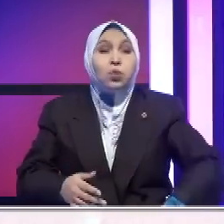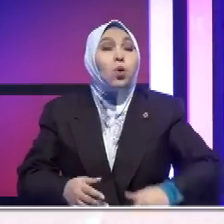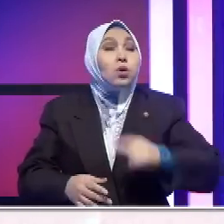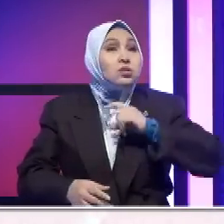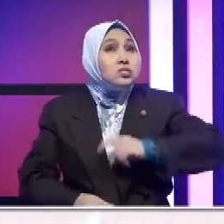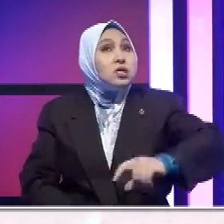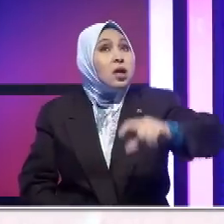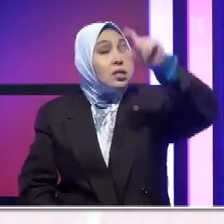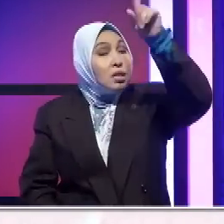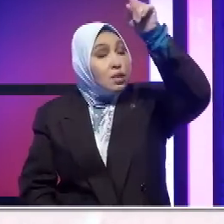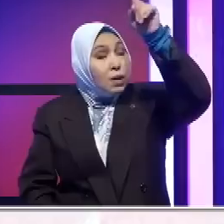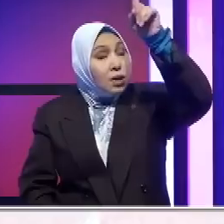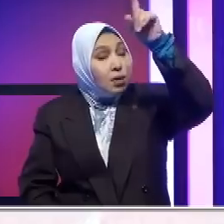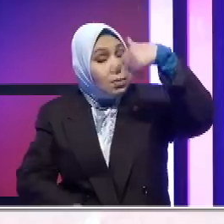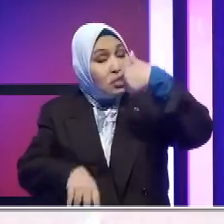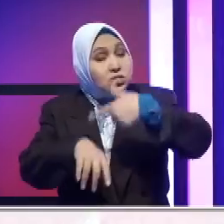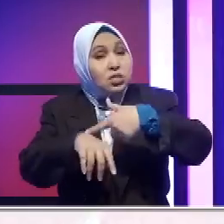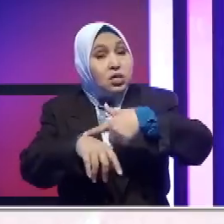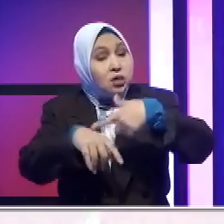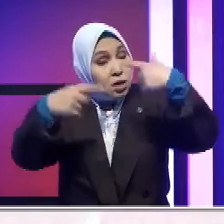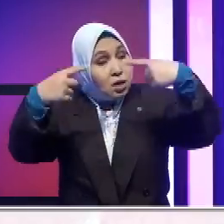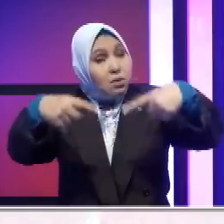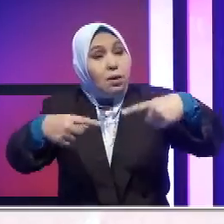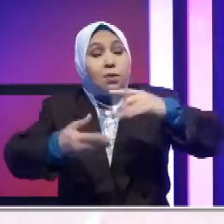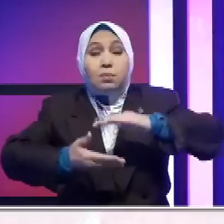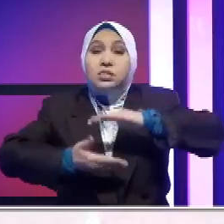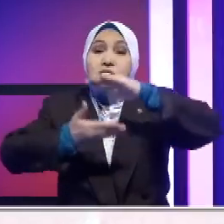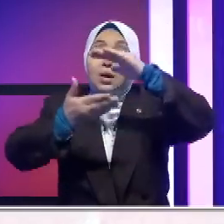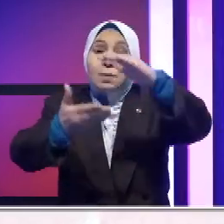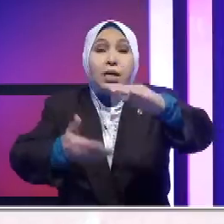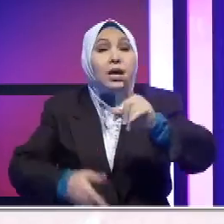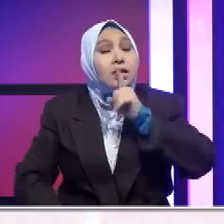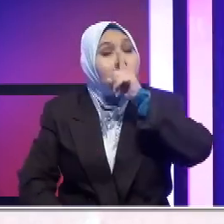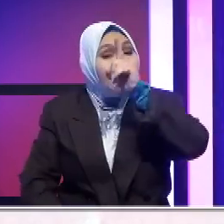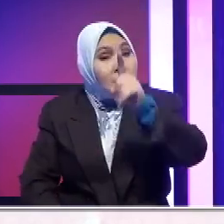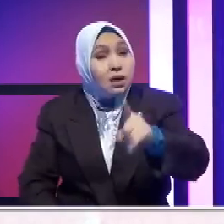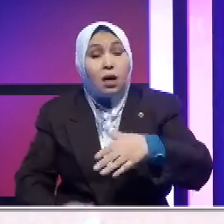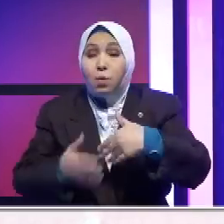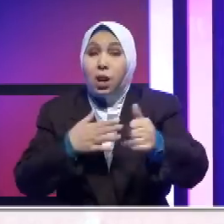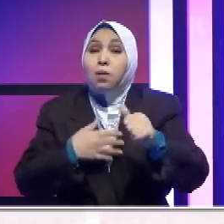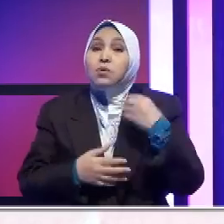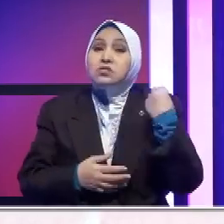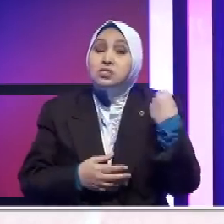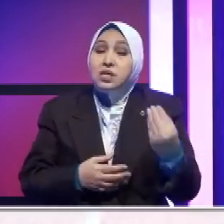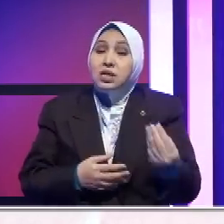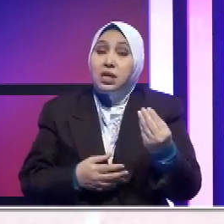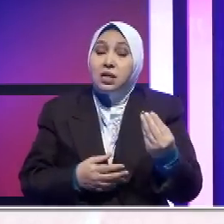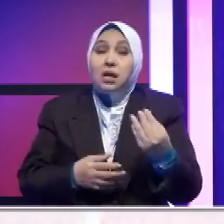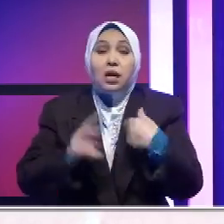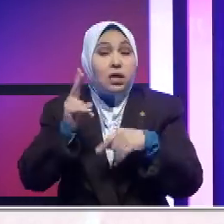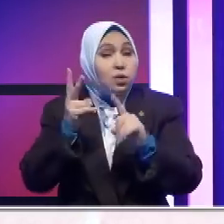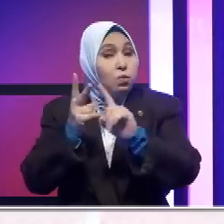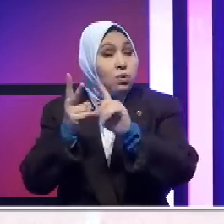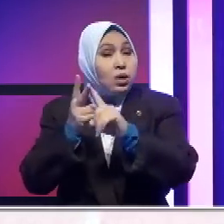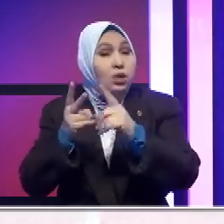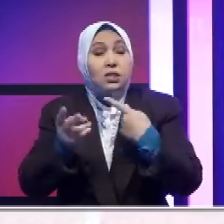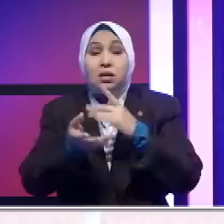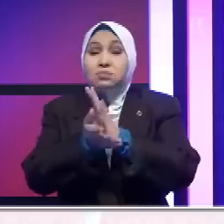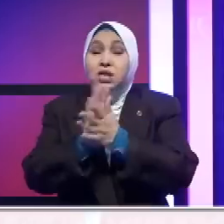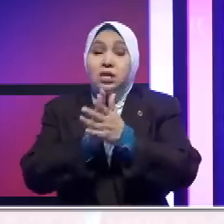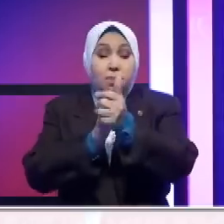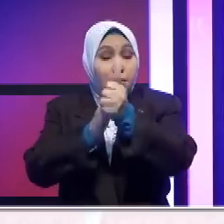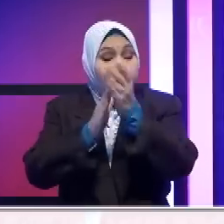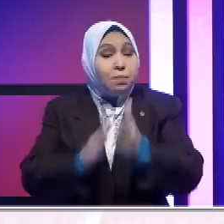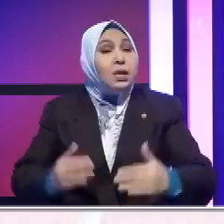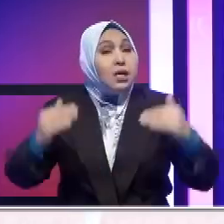Allah saat ditentang dalam menyampaikan kebenaran ya, walaupun sedikit. Yang kedua, kita menjadi pemimpin yang